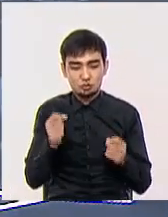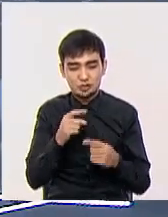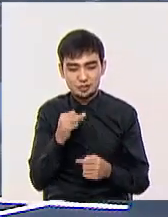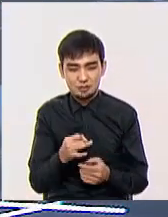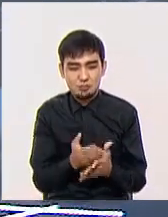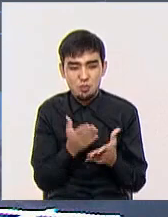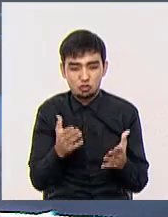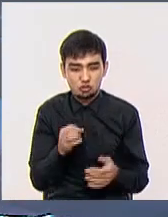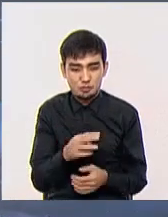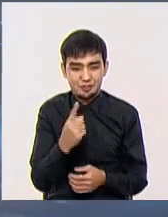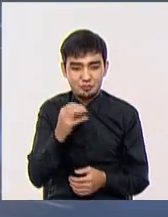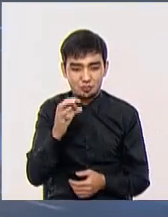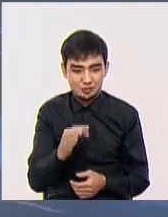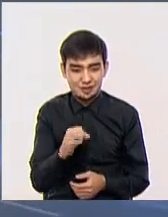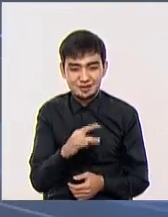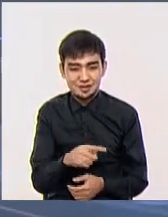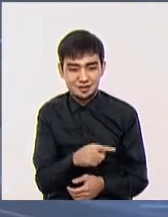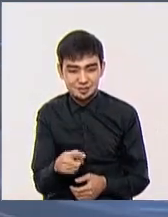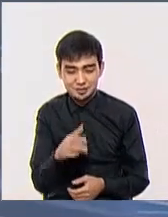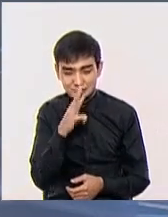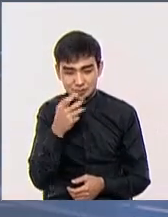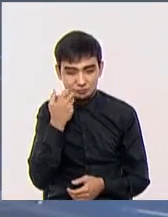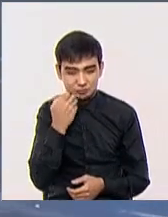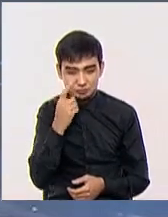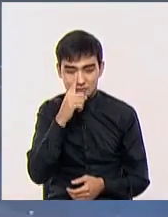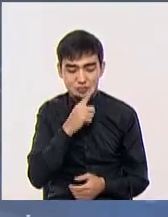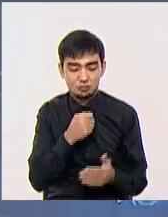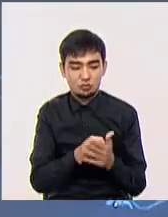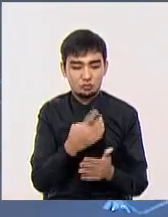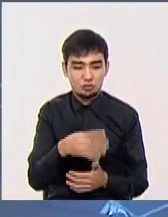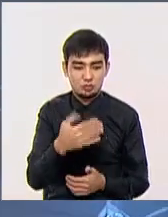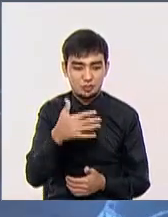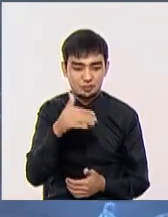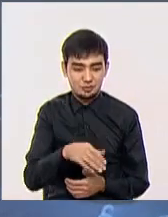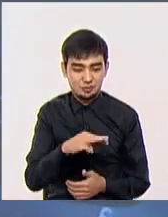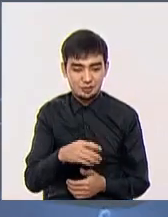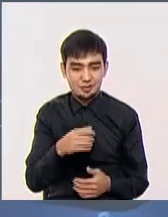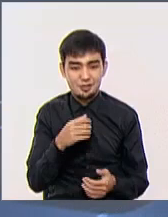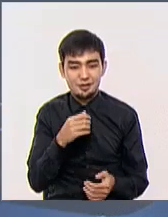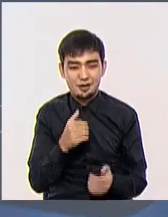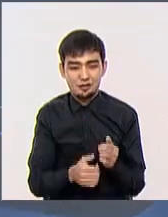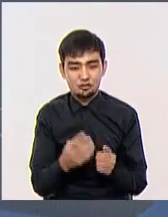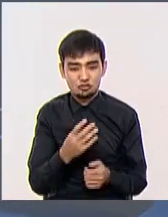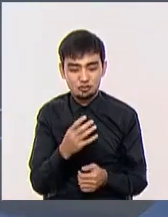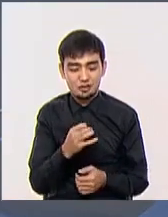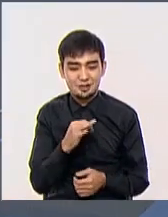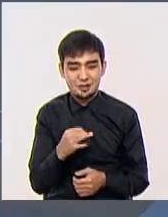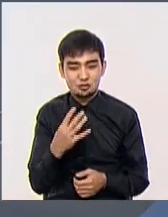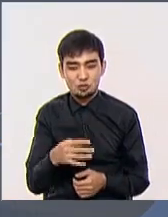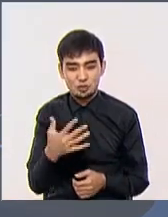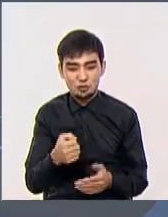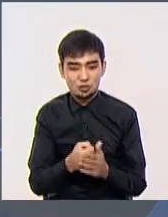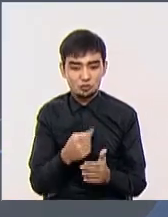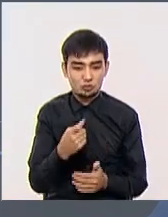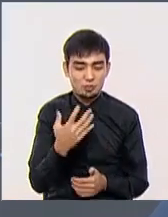чуть больше одного процента из них зарабатывают в месяц до 45 тысяч каждый четвертый от 45 до 105